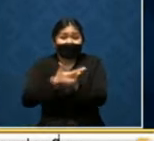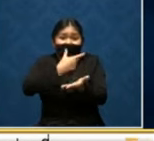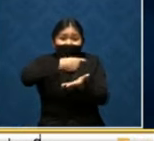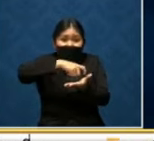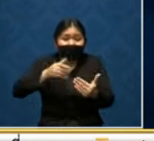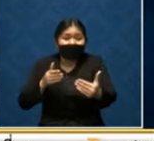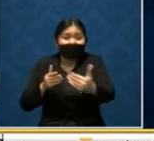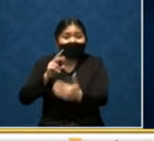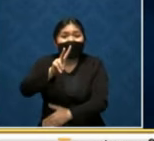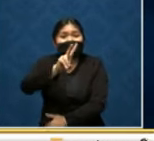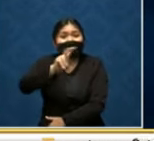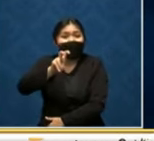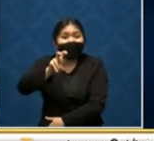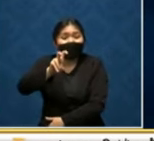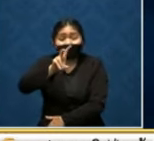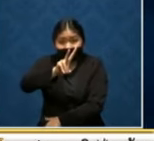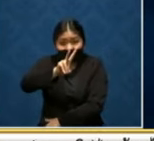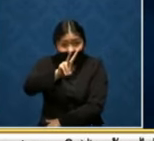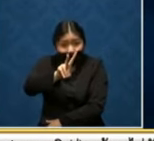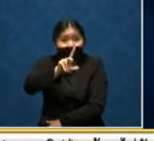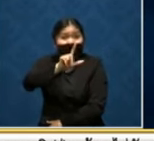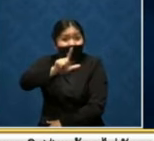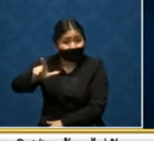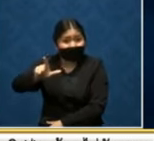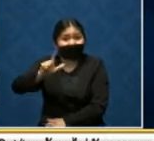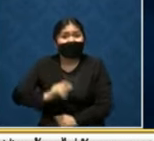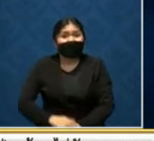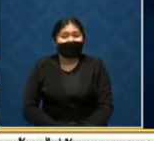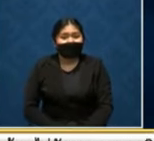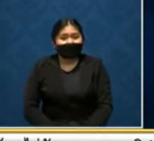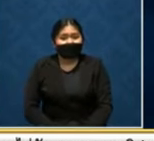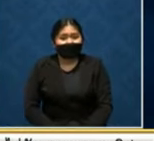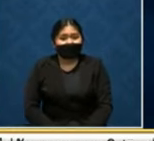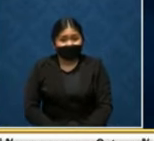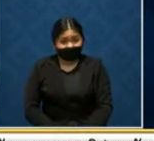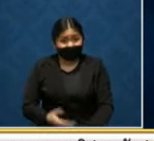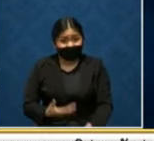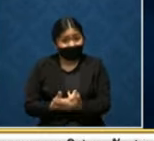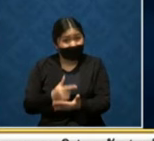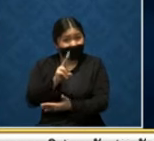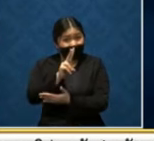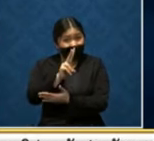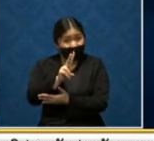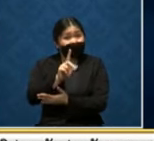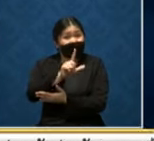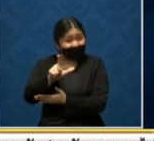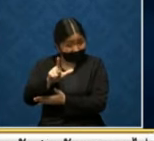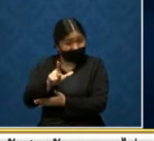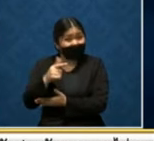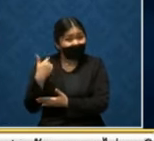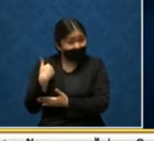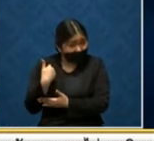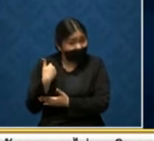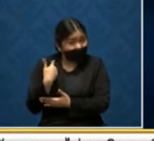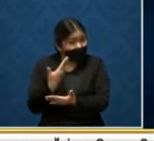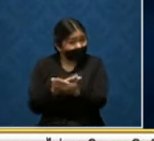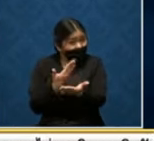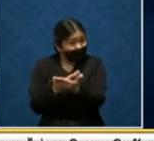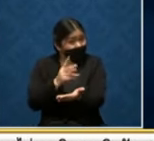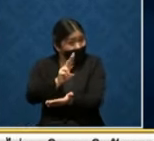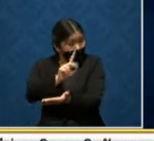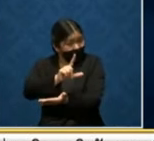2ล้านบาทมีอีกใบนึง2ล้านยังไม่พอมีการทวงอีกนะตังค์มา 2